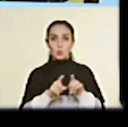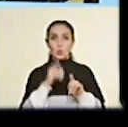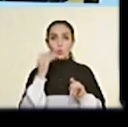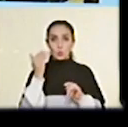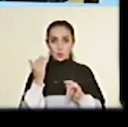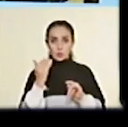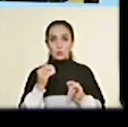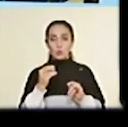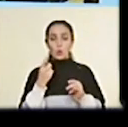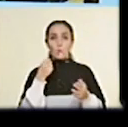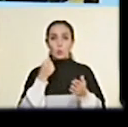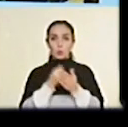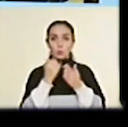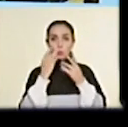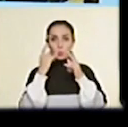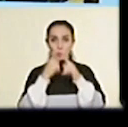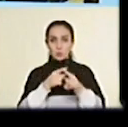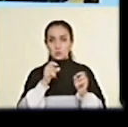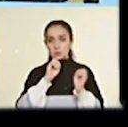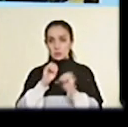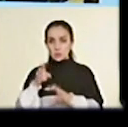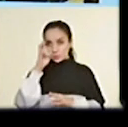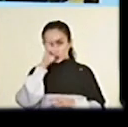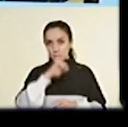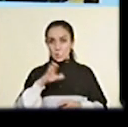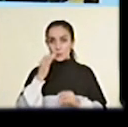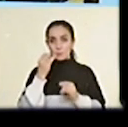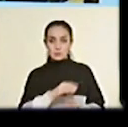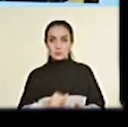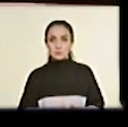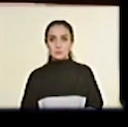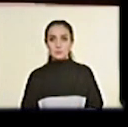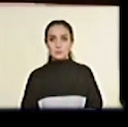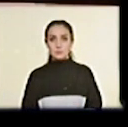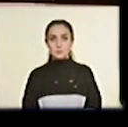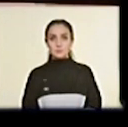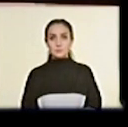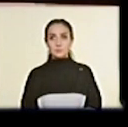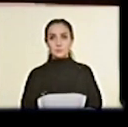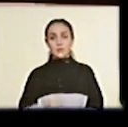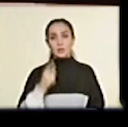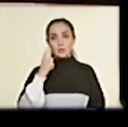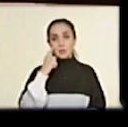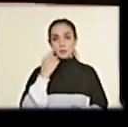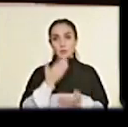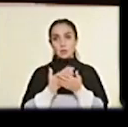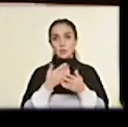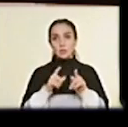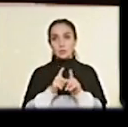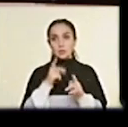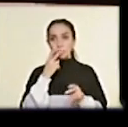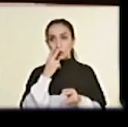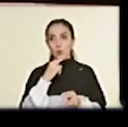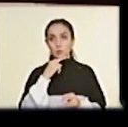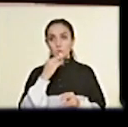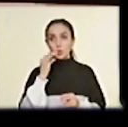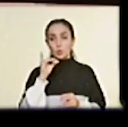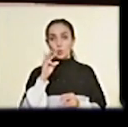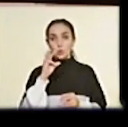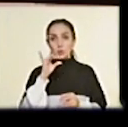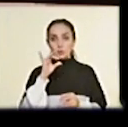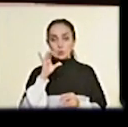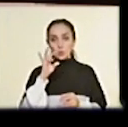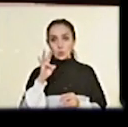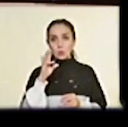ular umrbod tark etgan vatanning bir parchasi edi. Tasvirlarda e'tibor bersak, aynan Yunon